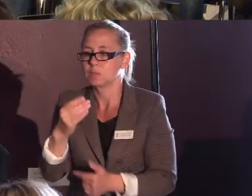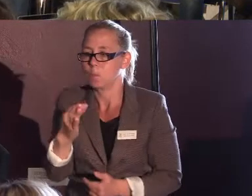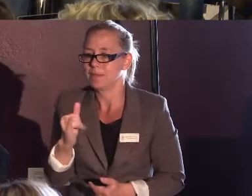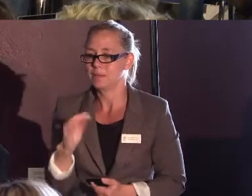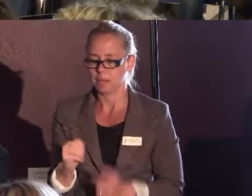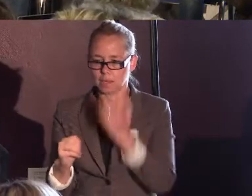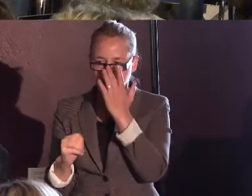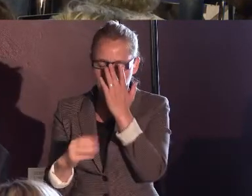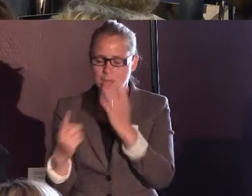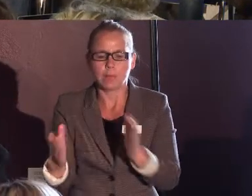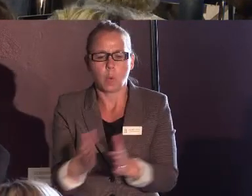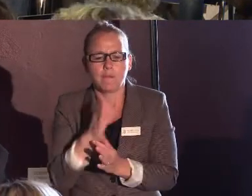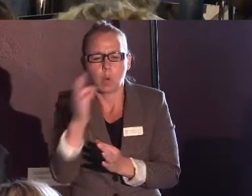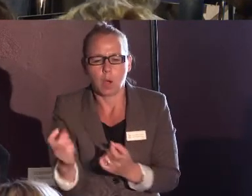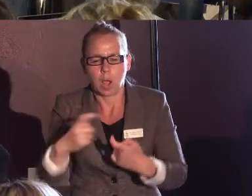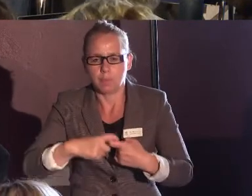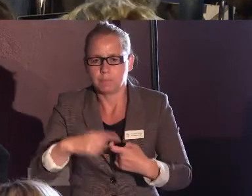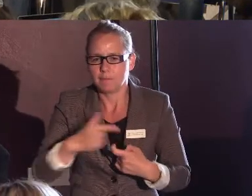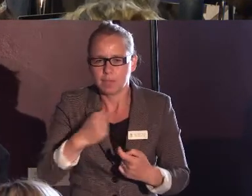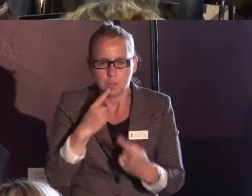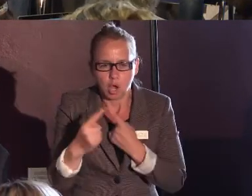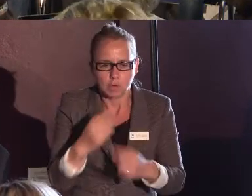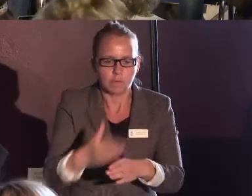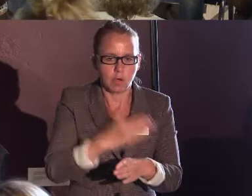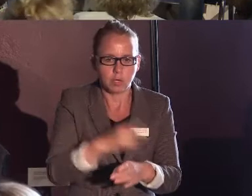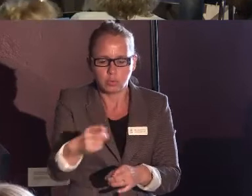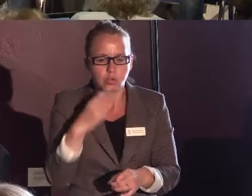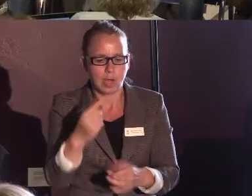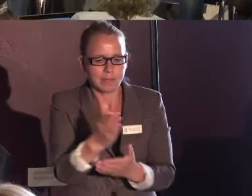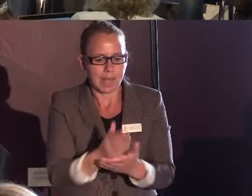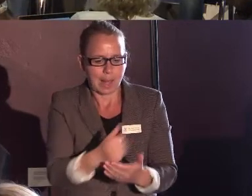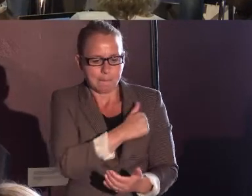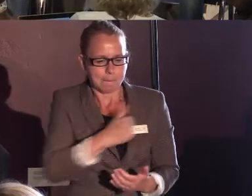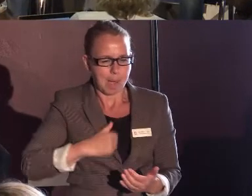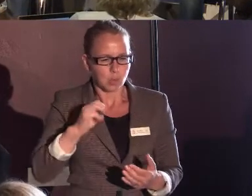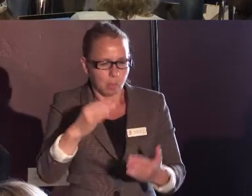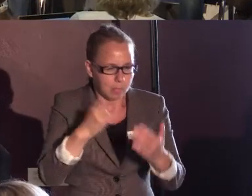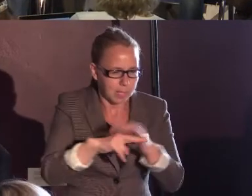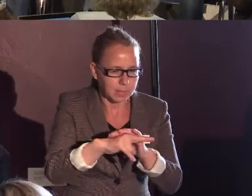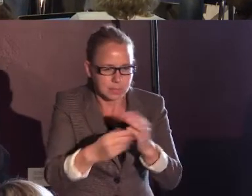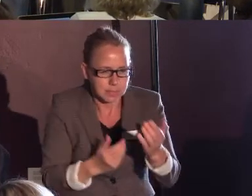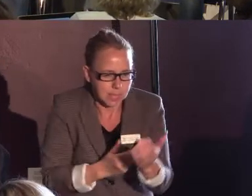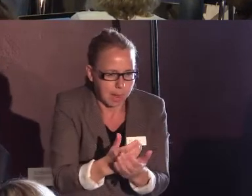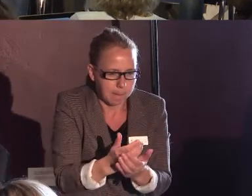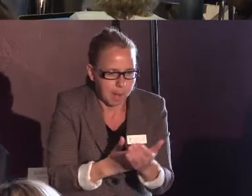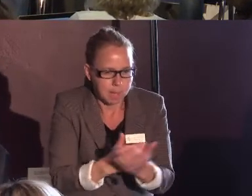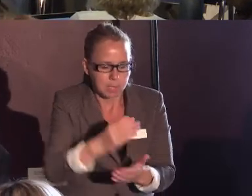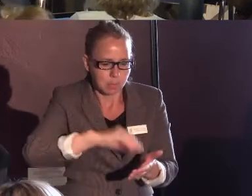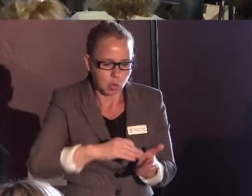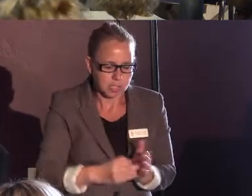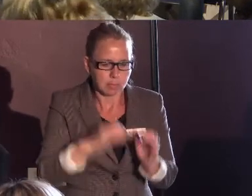kort följdfråga till dig. När vi pratade innan så pratade du om den delande makten när man går in i samarbetsprojekt. Alltså